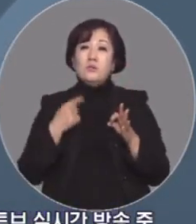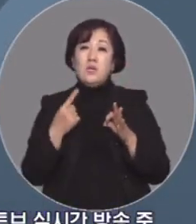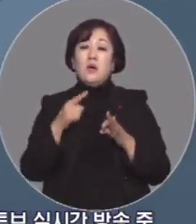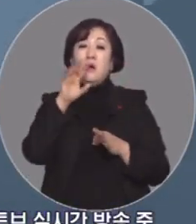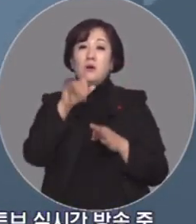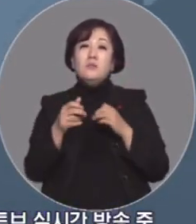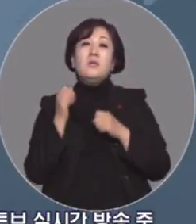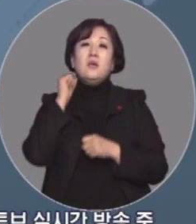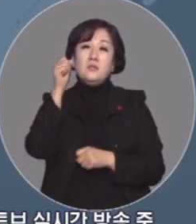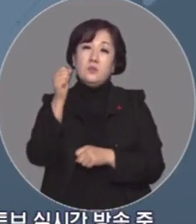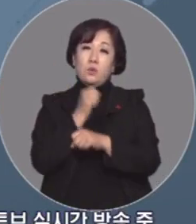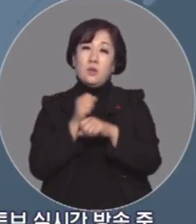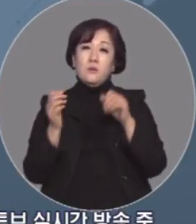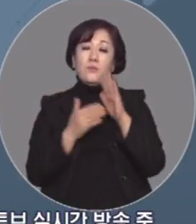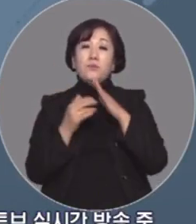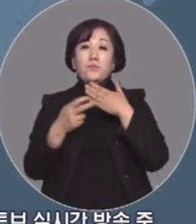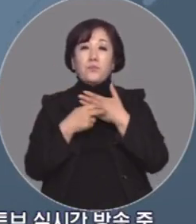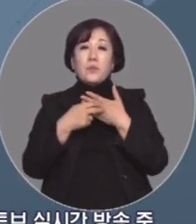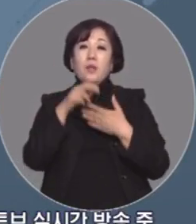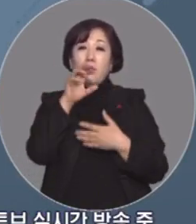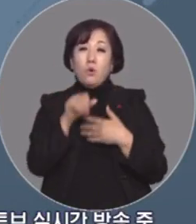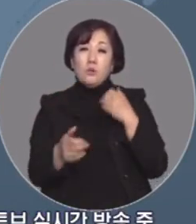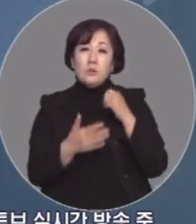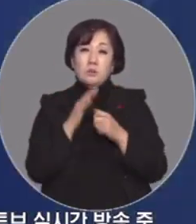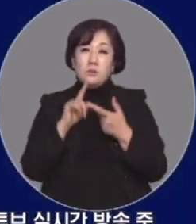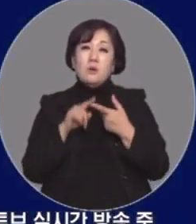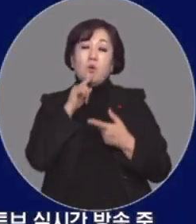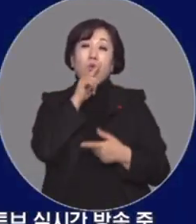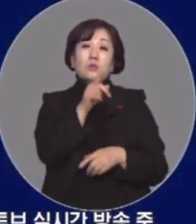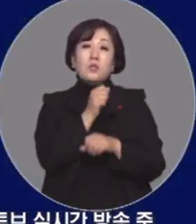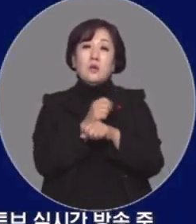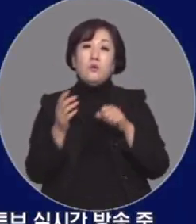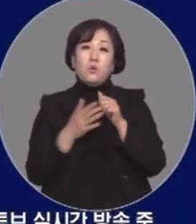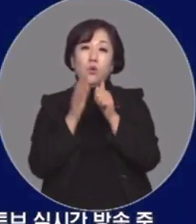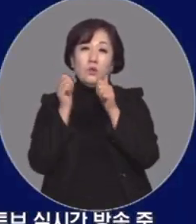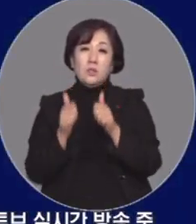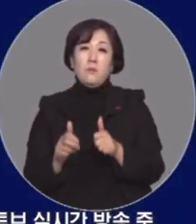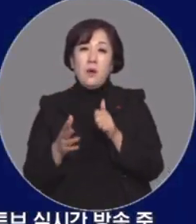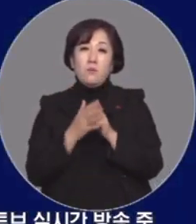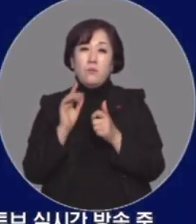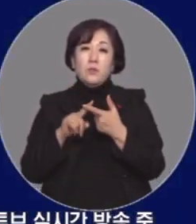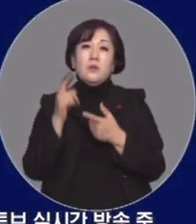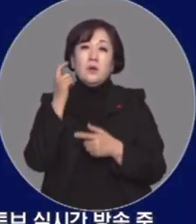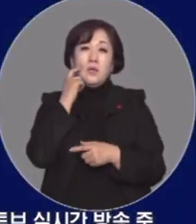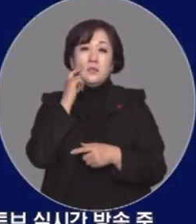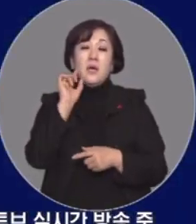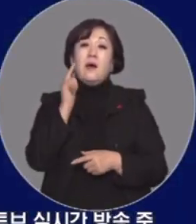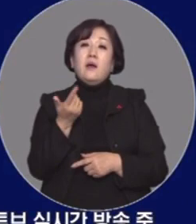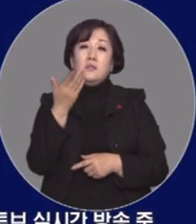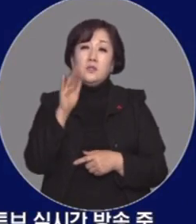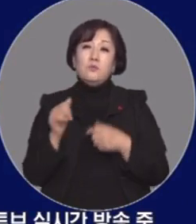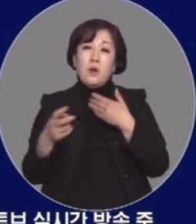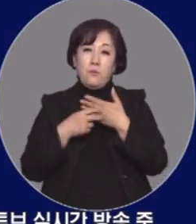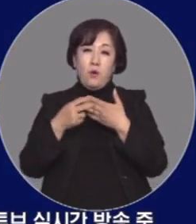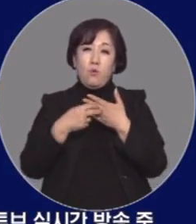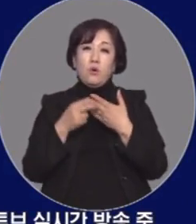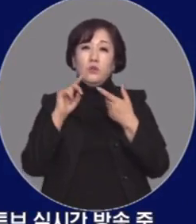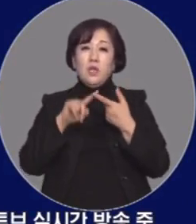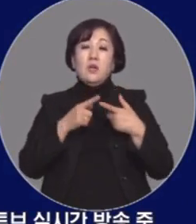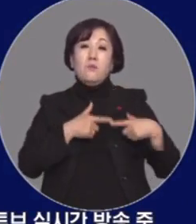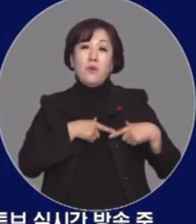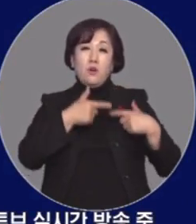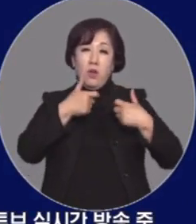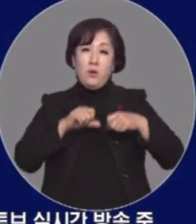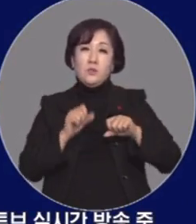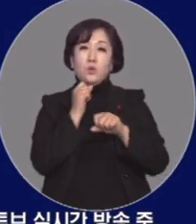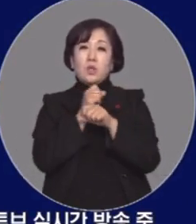했습니다. 그러자 병원은 B씨를 고소했고 재판부는 B씨가 허위 사실을 주장한 것은 아니지만 병원 명예를 훼손하고